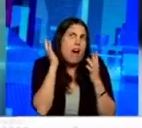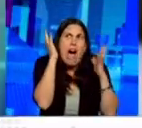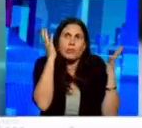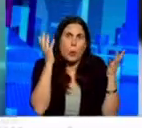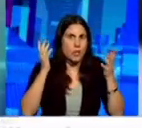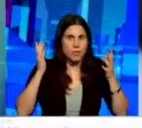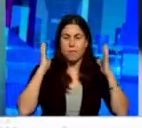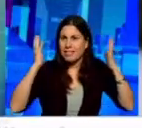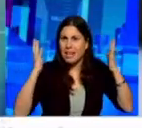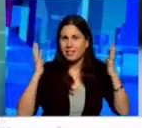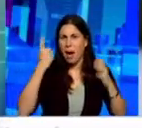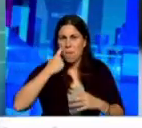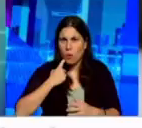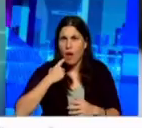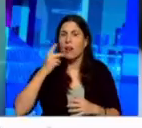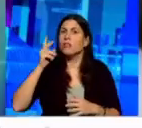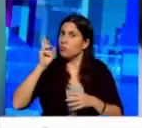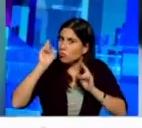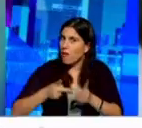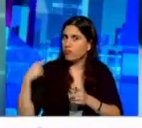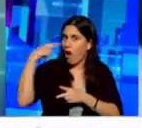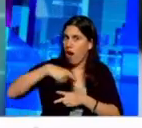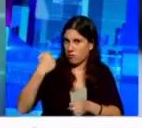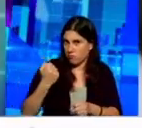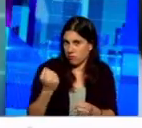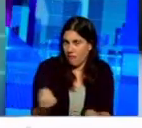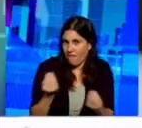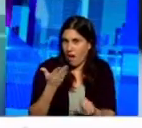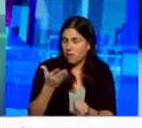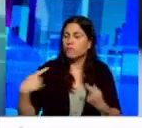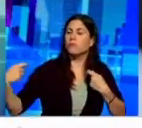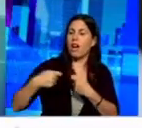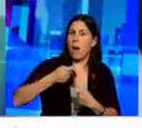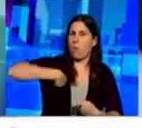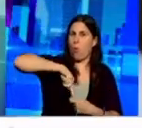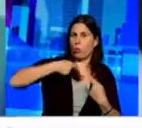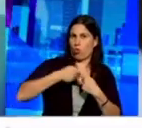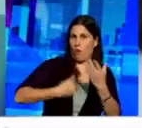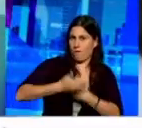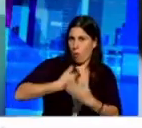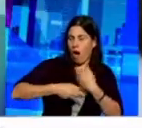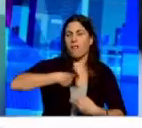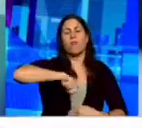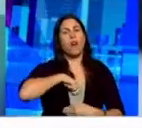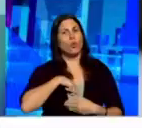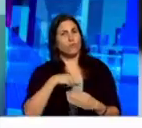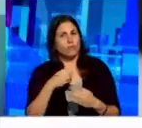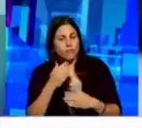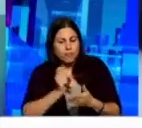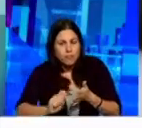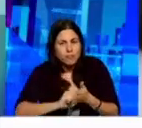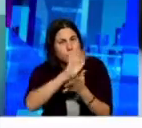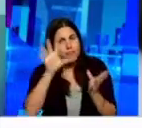פושע, שיש את הפרקטיקה הזו, והם חברו אלינו ואנחנו עזרנו להם, בנינו בעצם את כל הטיעון המשפטי.